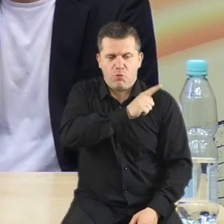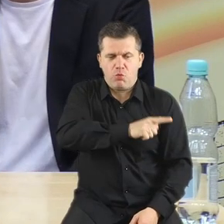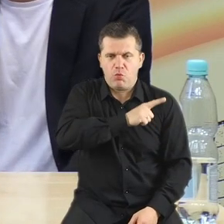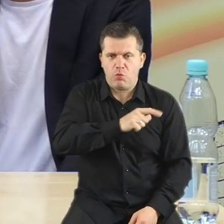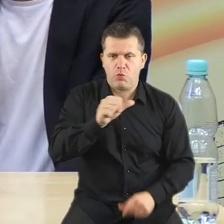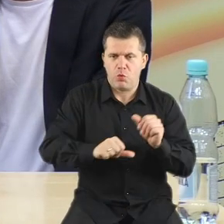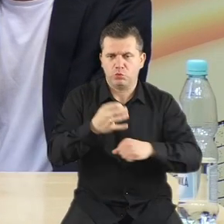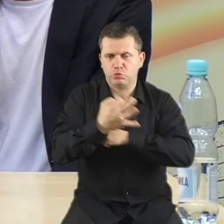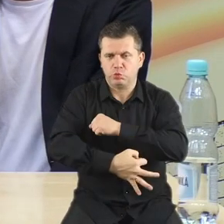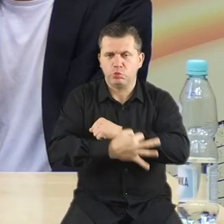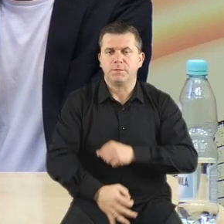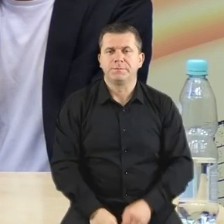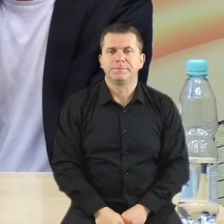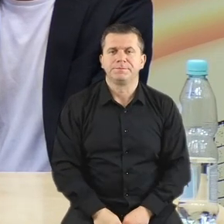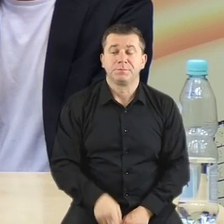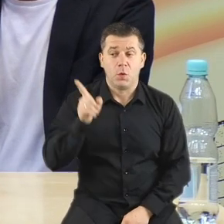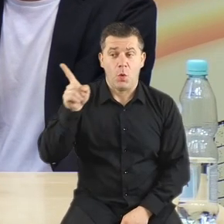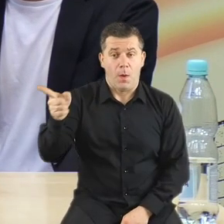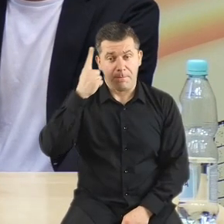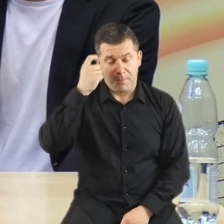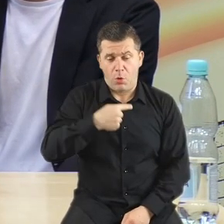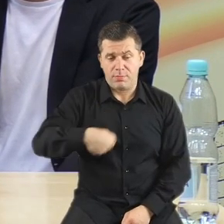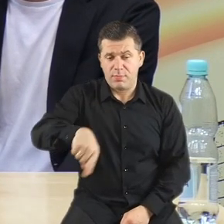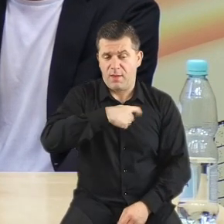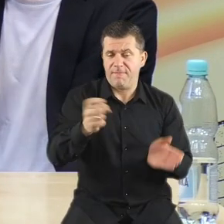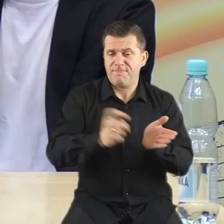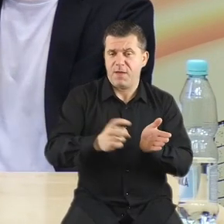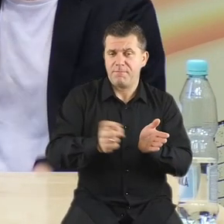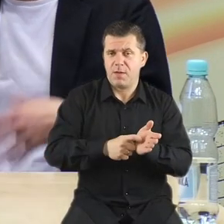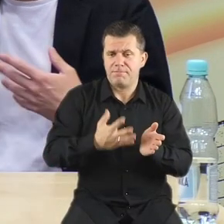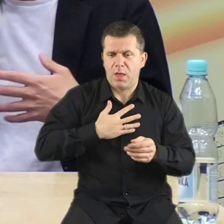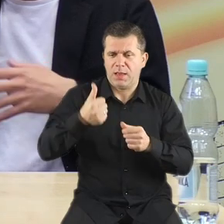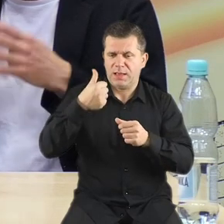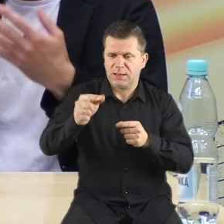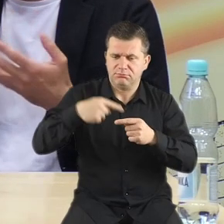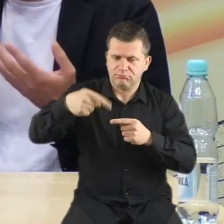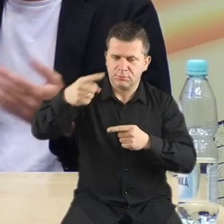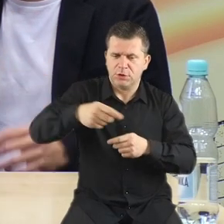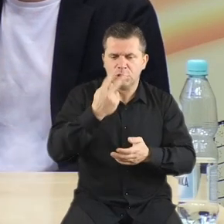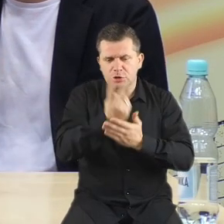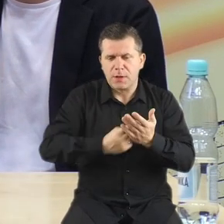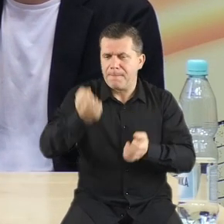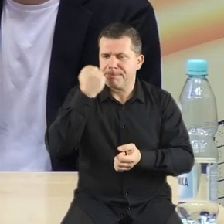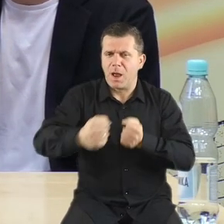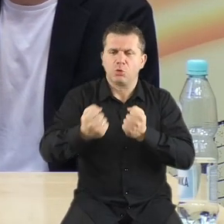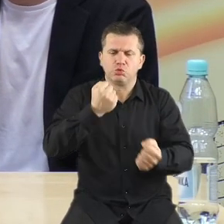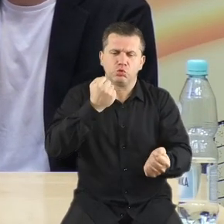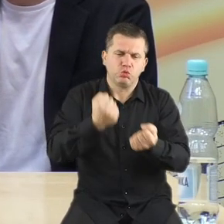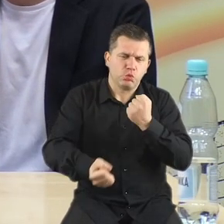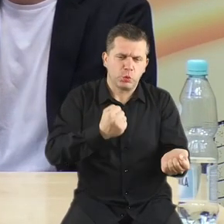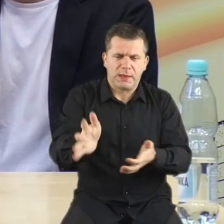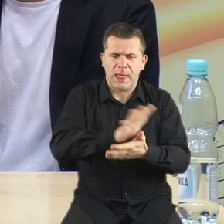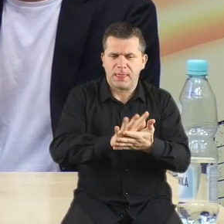roku. I on, pamiętam, że od nas wymagał, mieliśmy co tydzień czytać bardzo trudne, skomplikowane socjologiczne